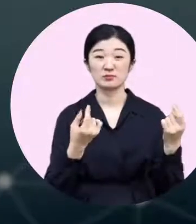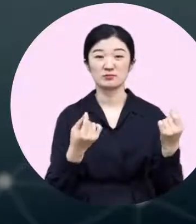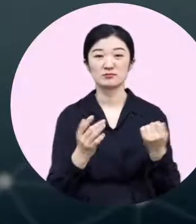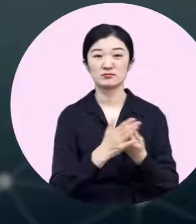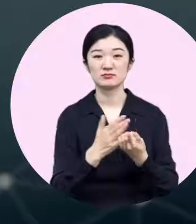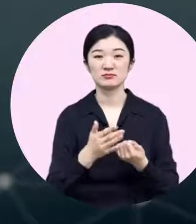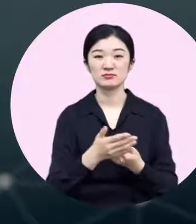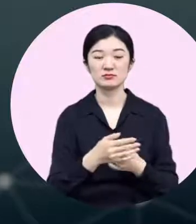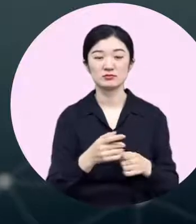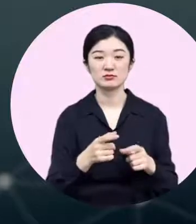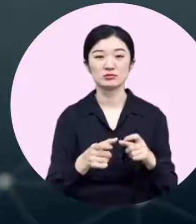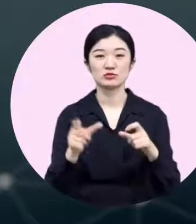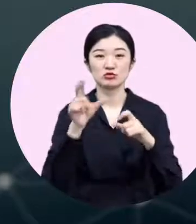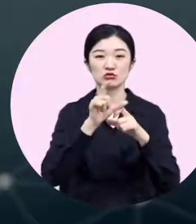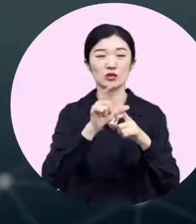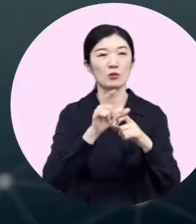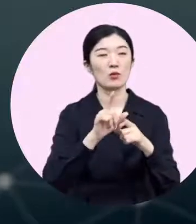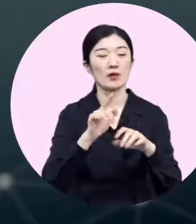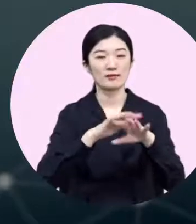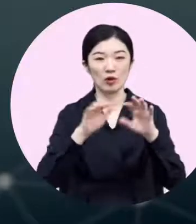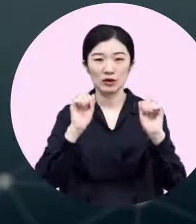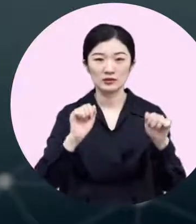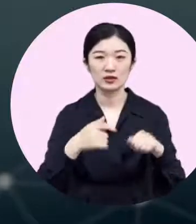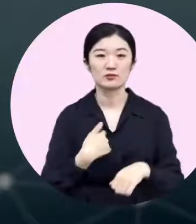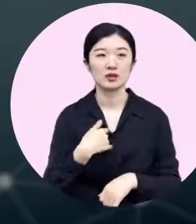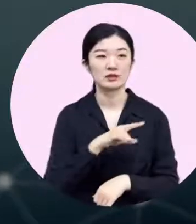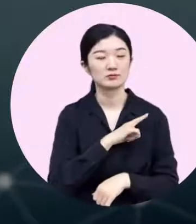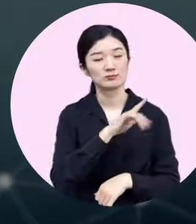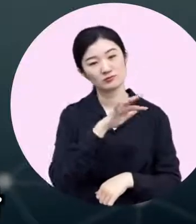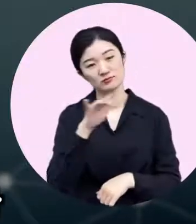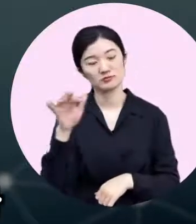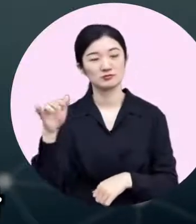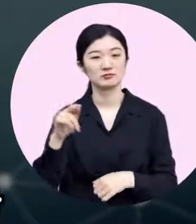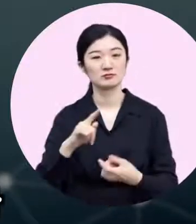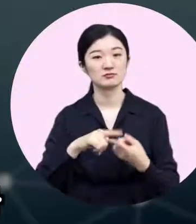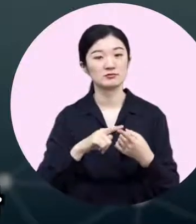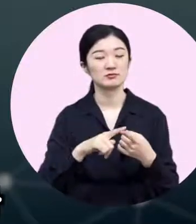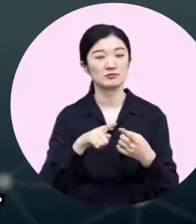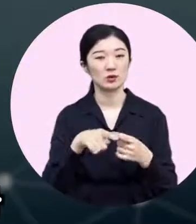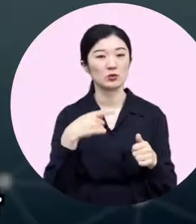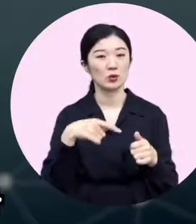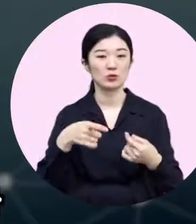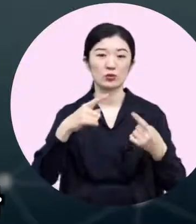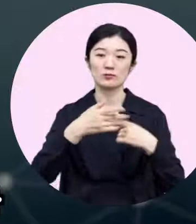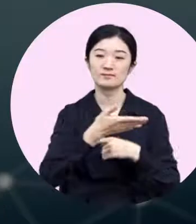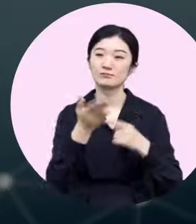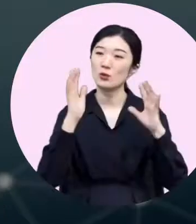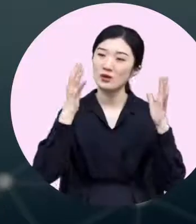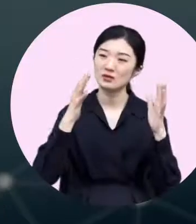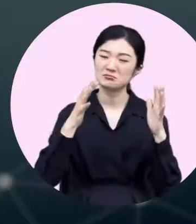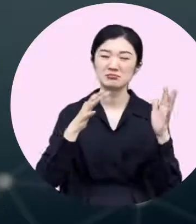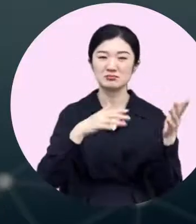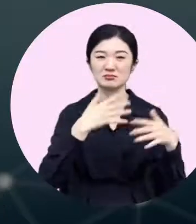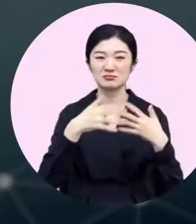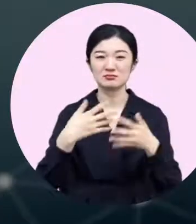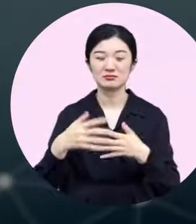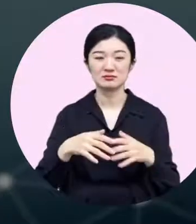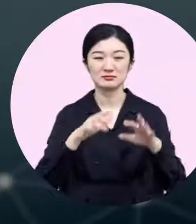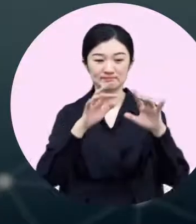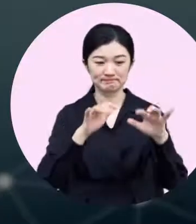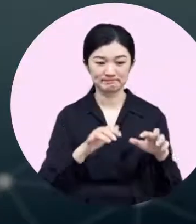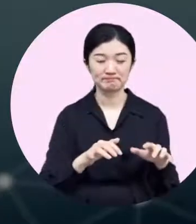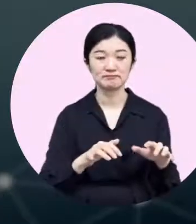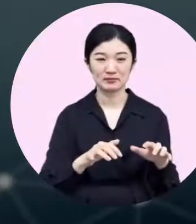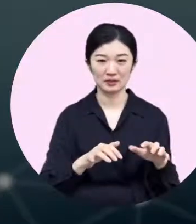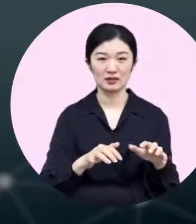여기다가 여러분들이 추가적인 내용 있잖아요. 뭐 안녕하세요 누구입니다. 뭐 이런 교육에 오신 여러분들 환영합니다. 뭐 이런 내용을 이제 부가적으로